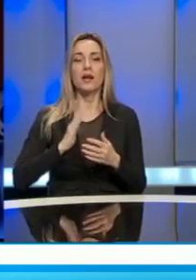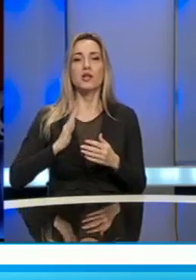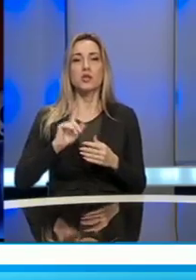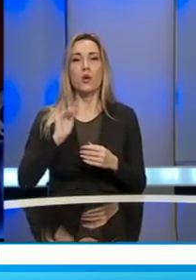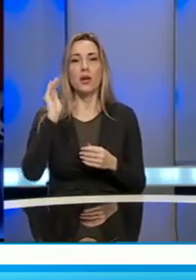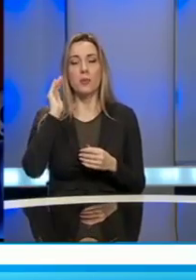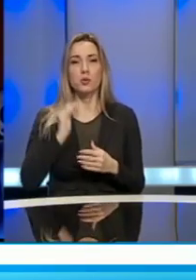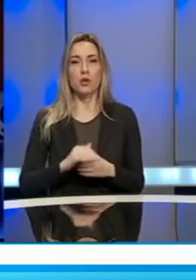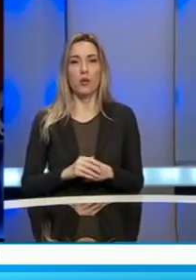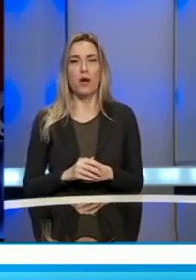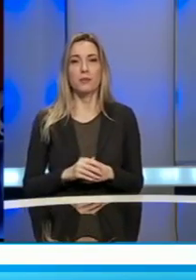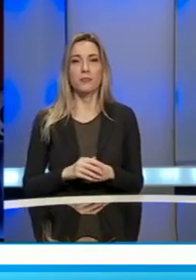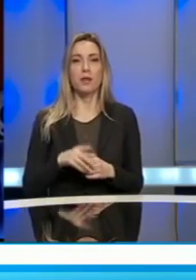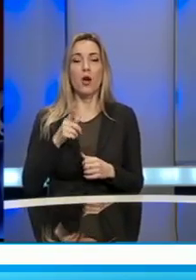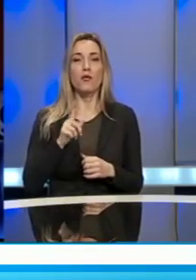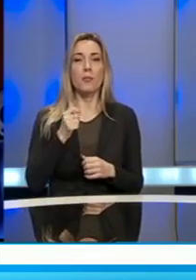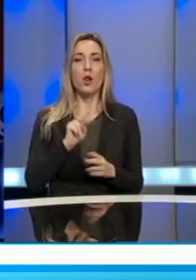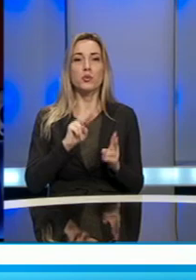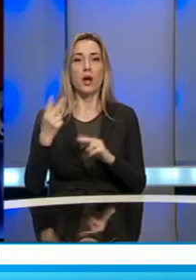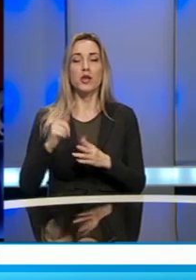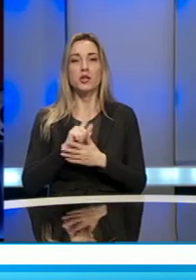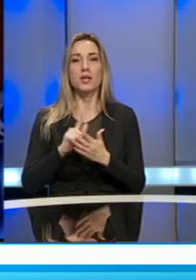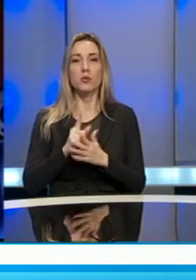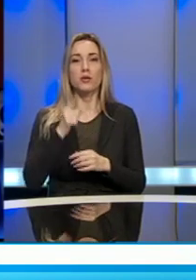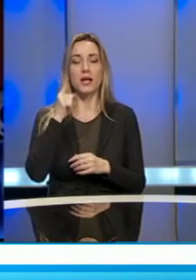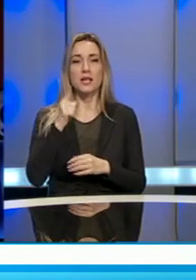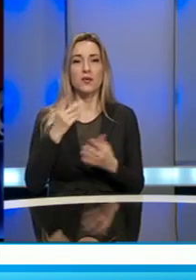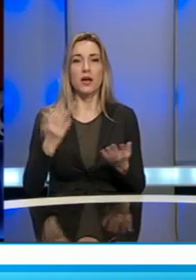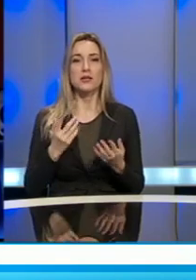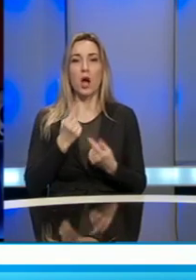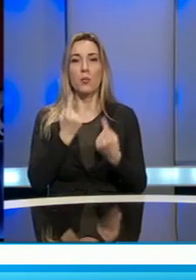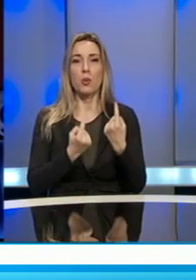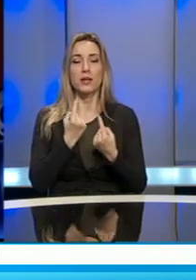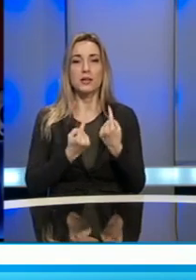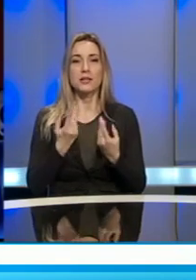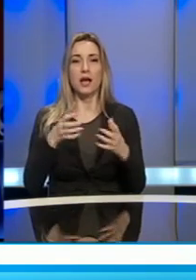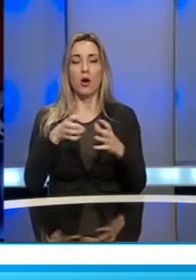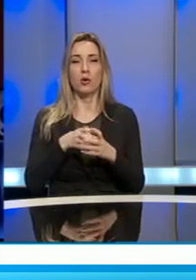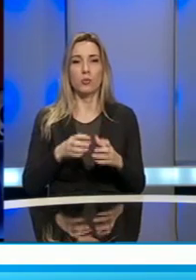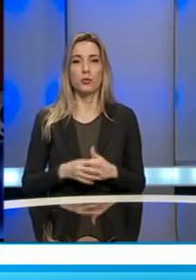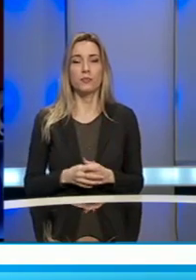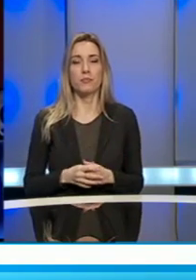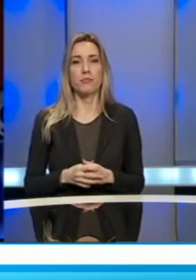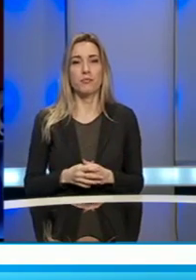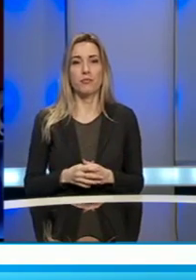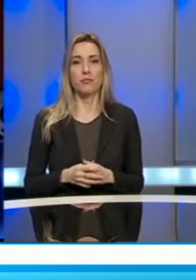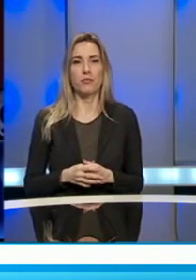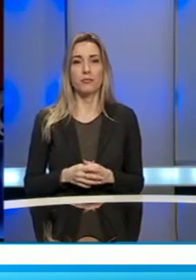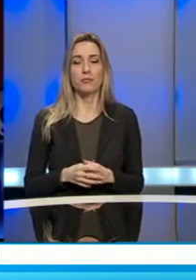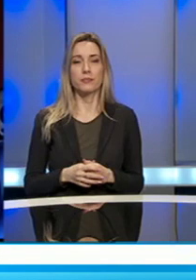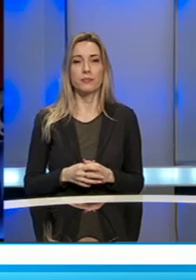možda drugačiji trenutak za vas kao pojedince, kao grupu? Pa znaš